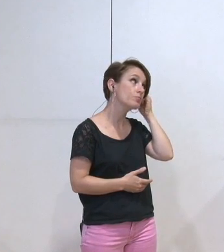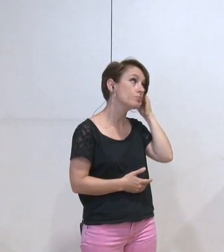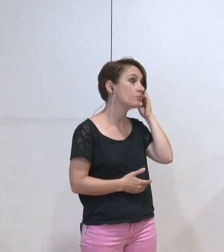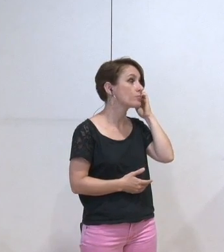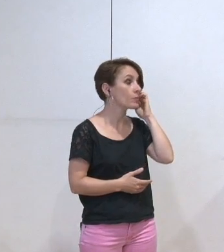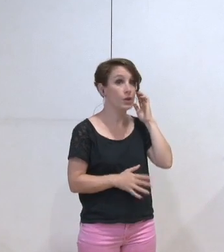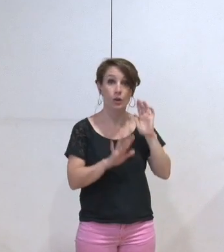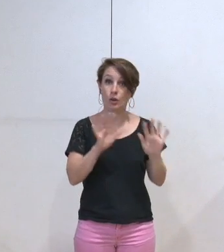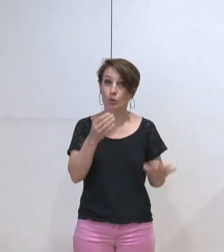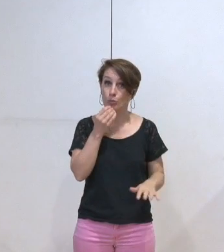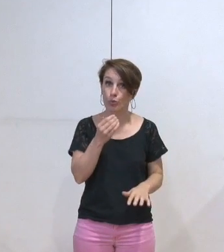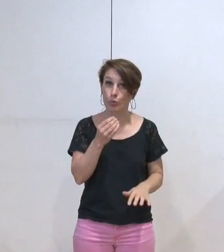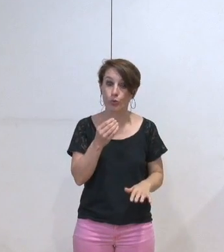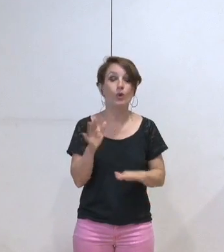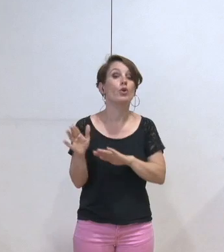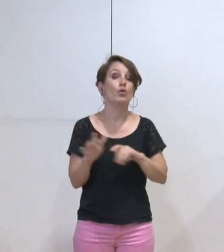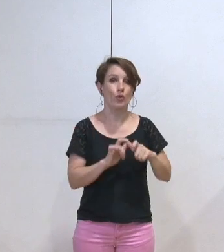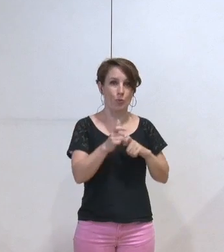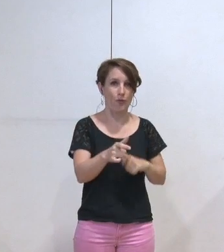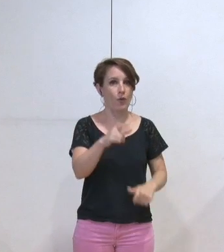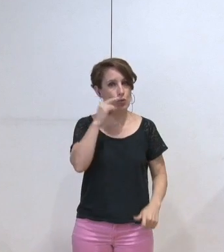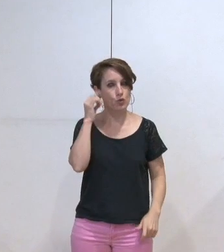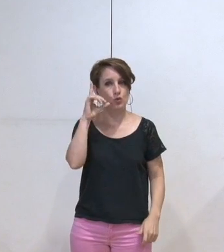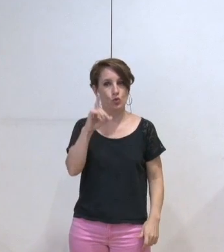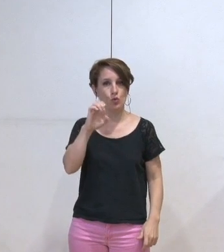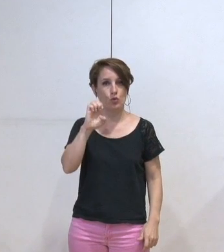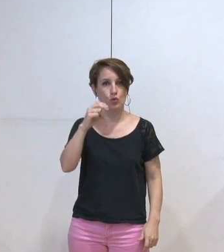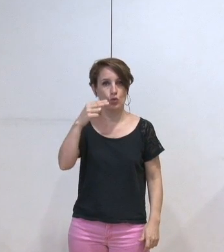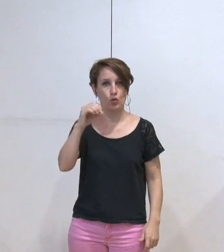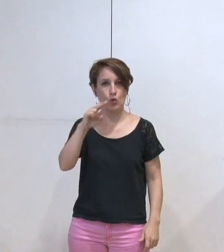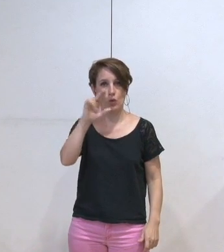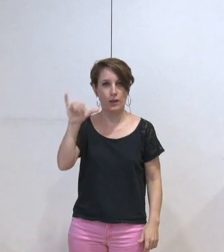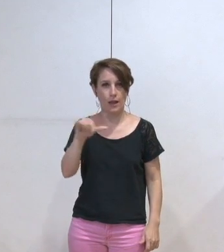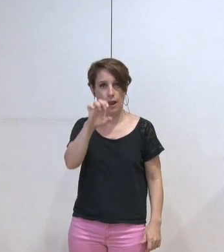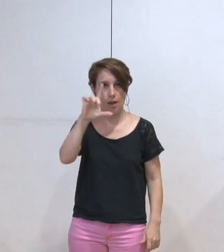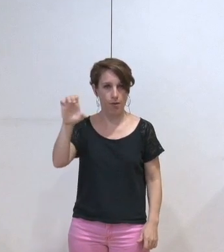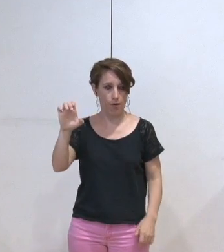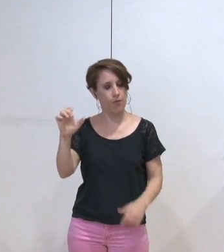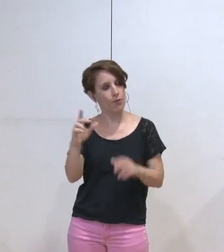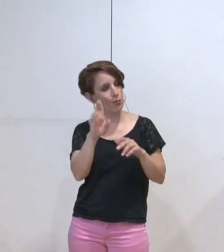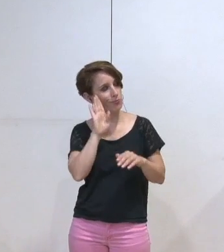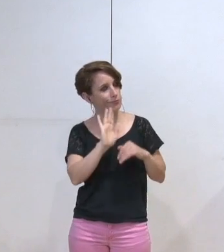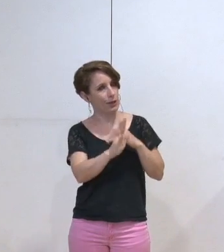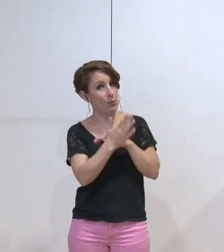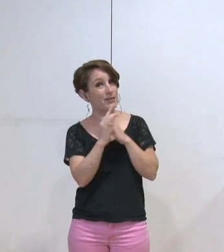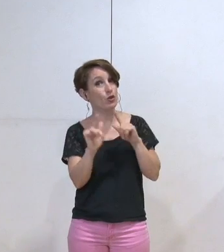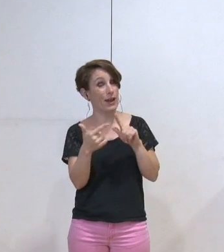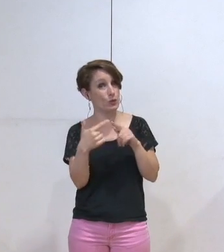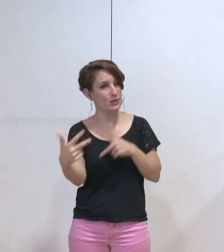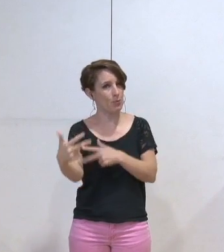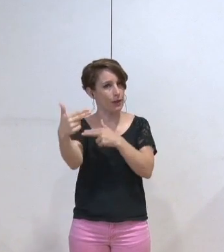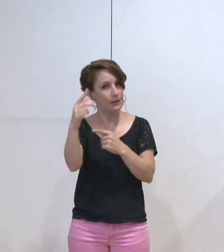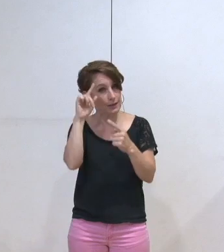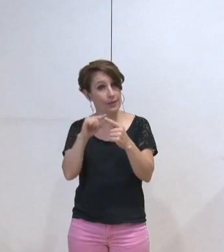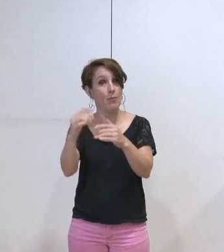ce moment-là monsieur deoyel je vous invite à aborder la deuxème partie de la présentation portant sur le plan